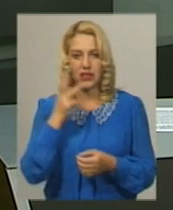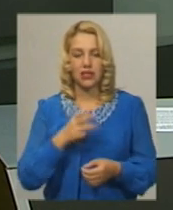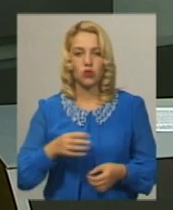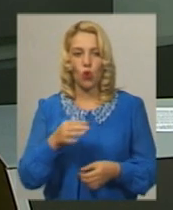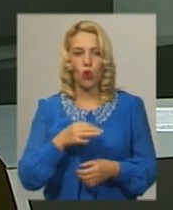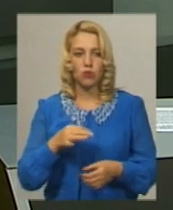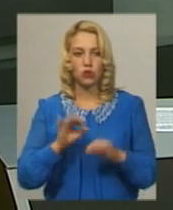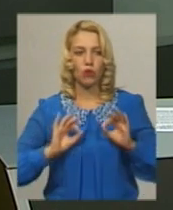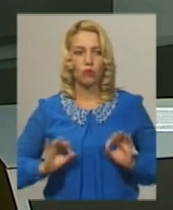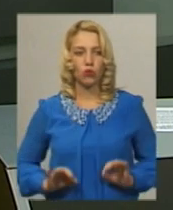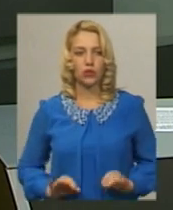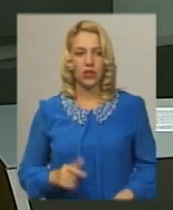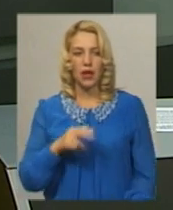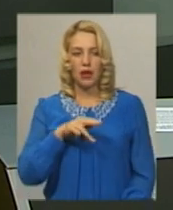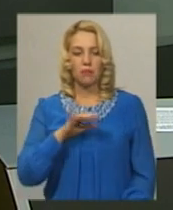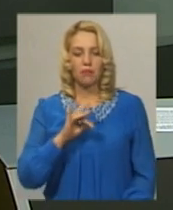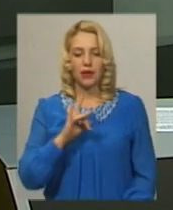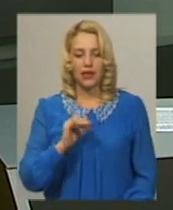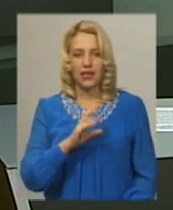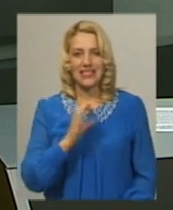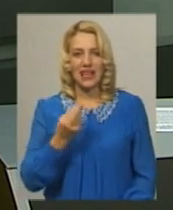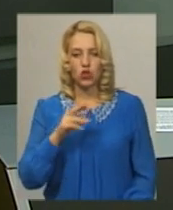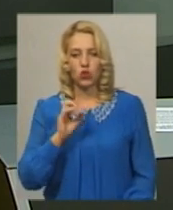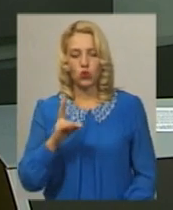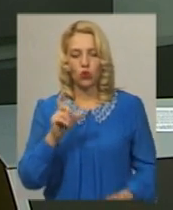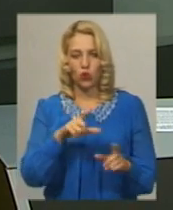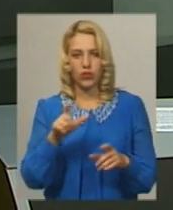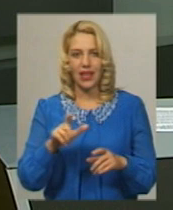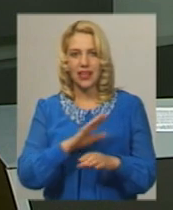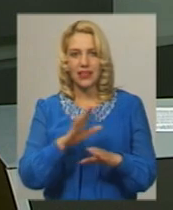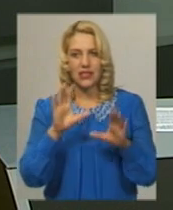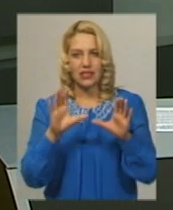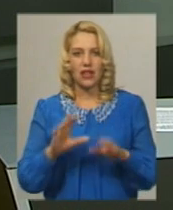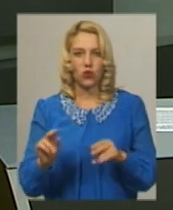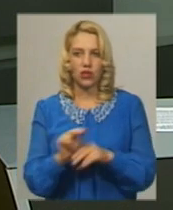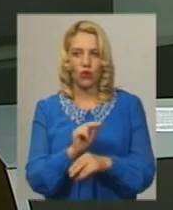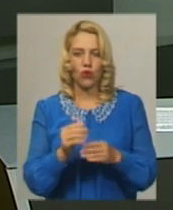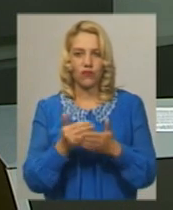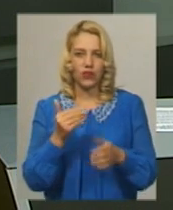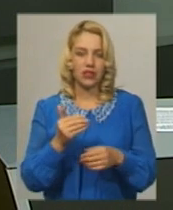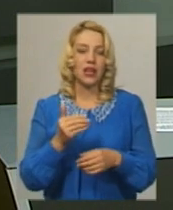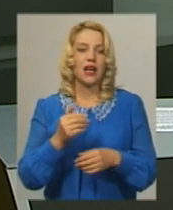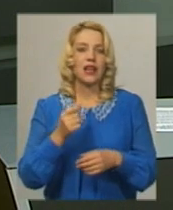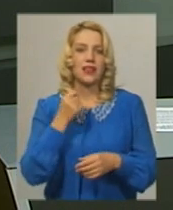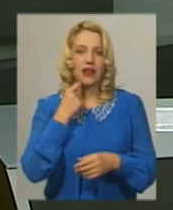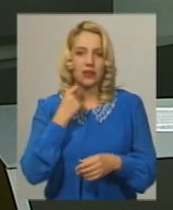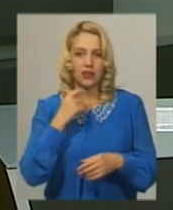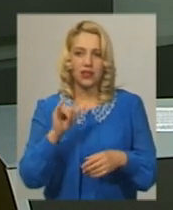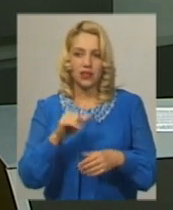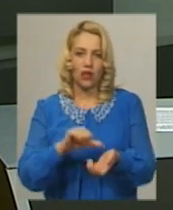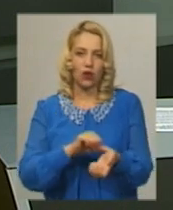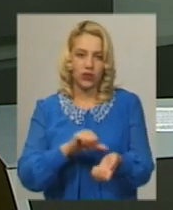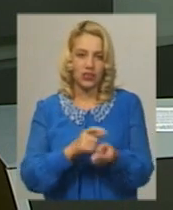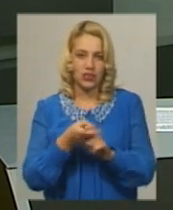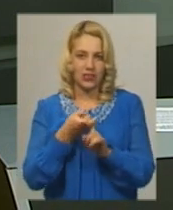обласної прокуратури Галина Присяжнюк. За її словами, людей незаконно лікували від наркотичної та алкогольної залежності. За